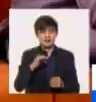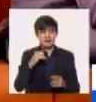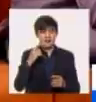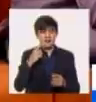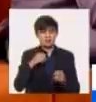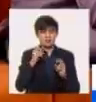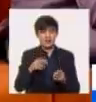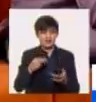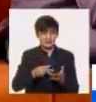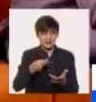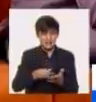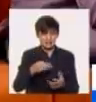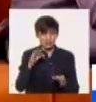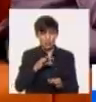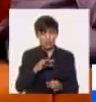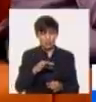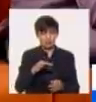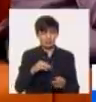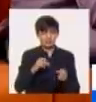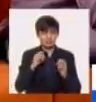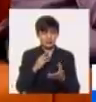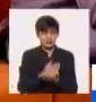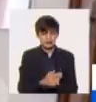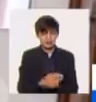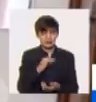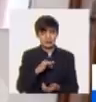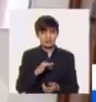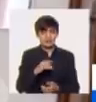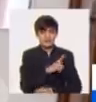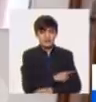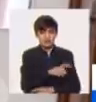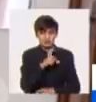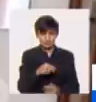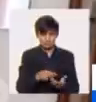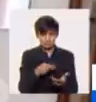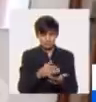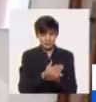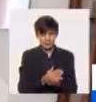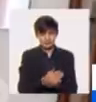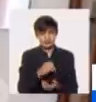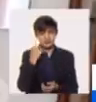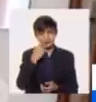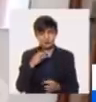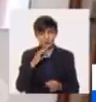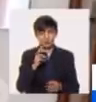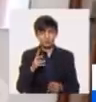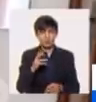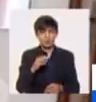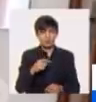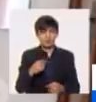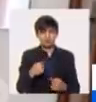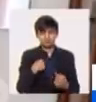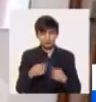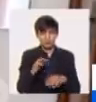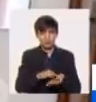M, иммуноглобулинов G у медицинских работников, лиц со страдающими хроническими